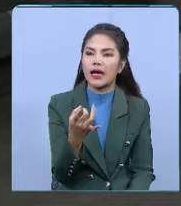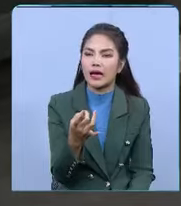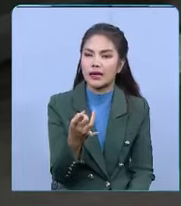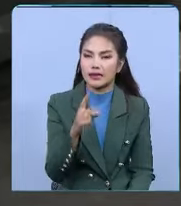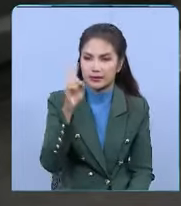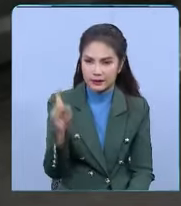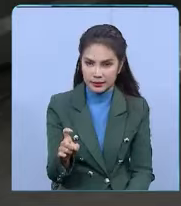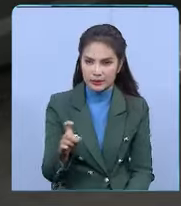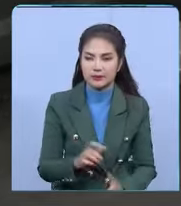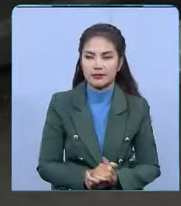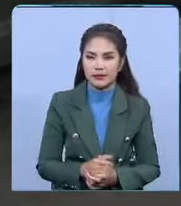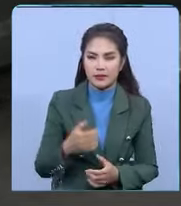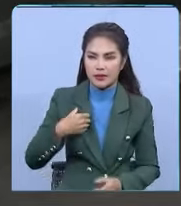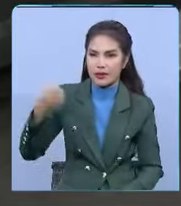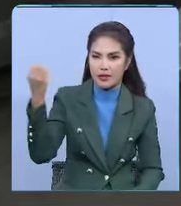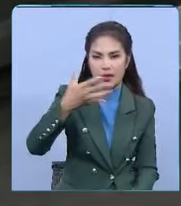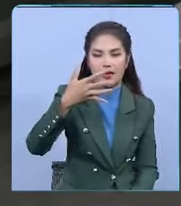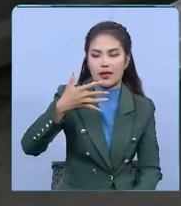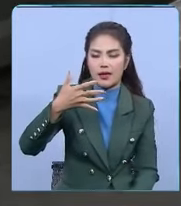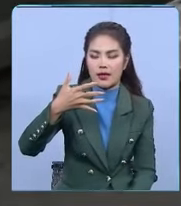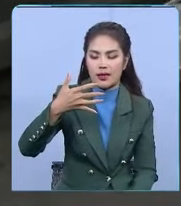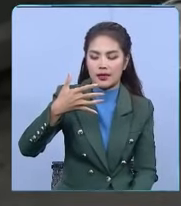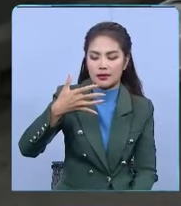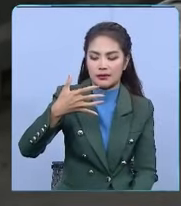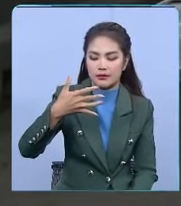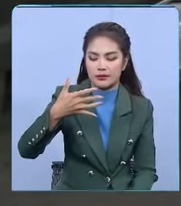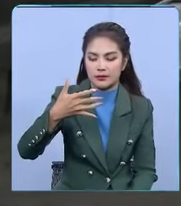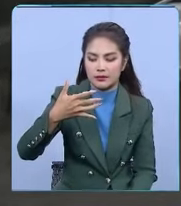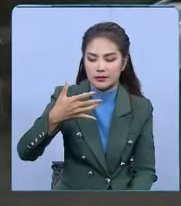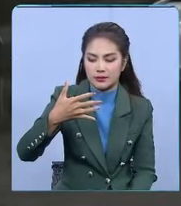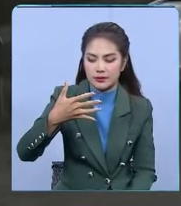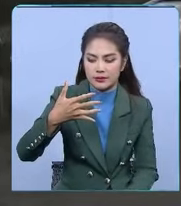ะมีอยู่5คำถามครับดึงออกมา1อันครับท่านครับ